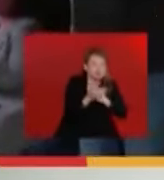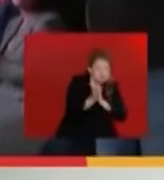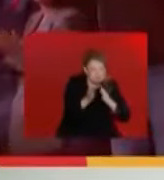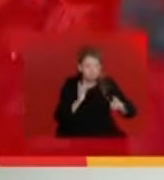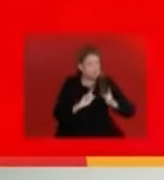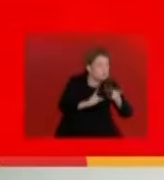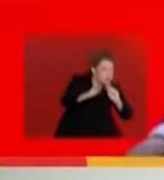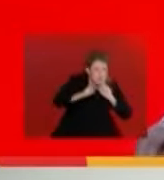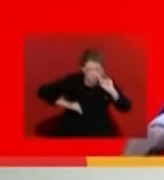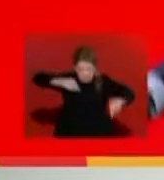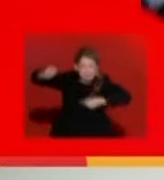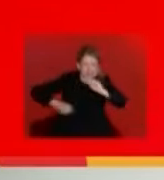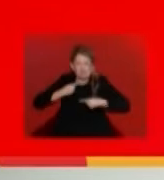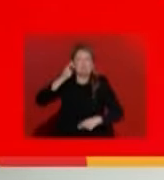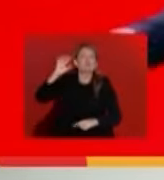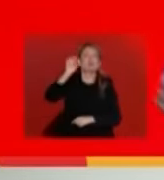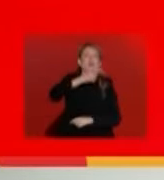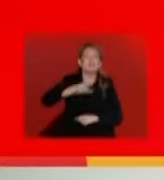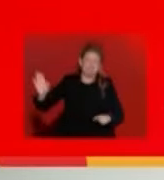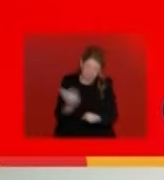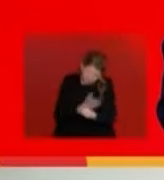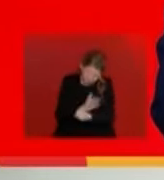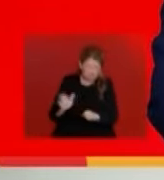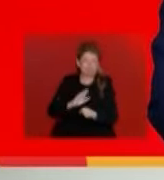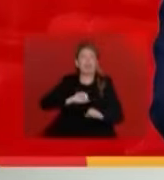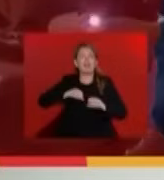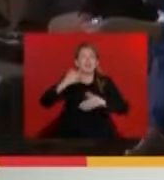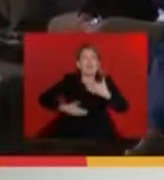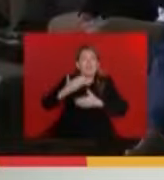που γίνονται τώρα εκεί είναι αποθητικά, δεν ενδιαφέρουν.